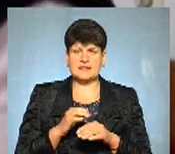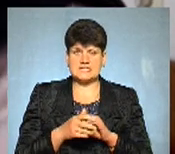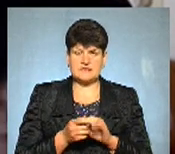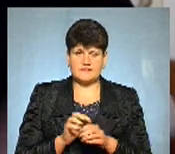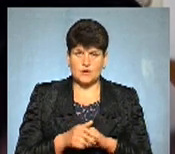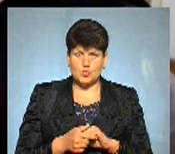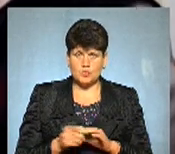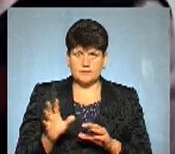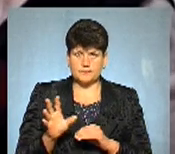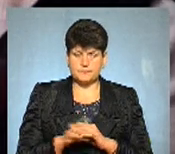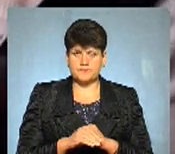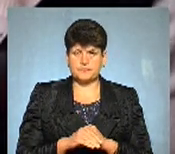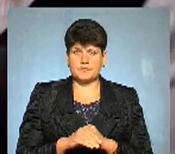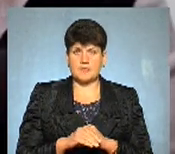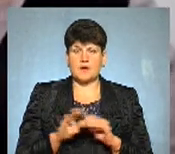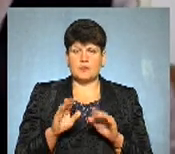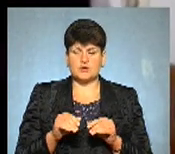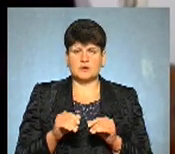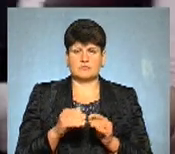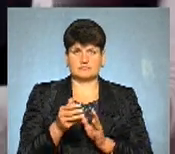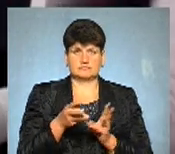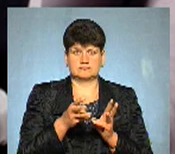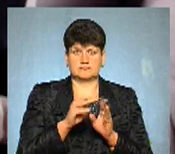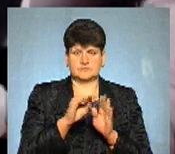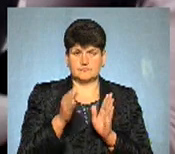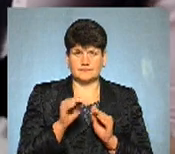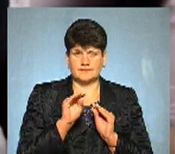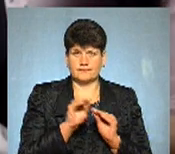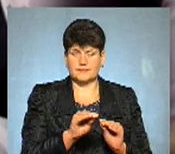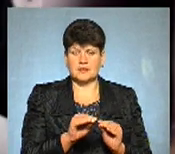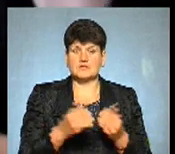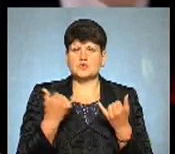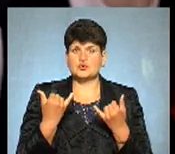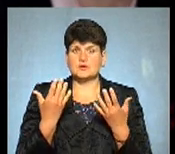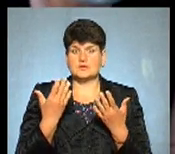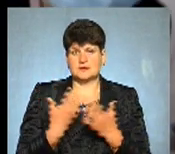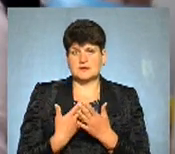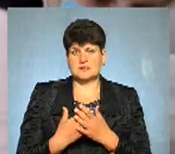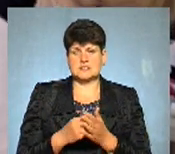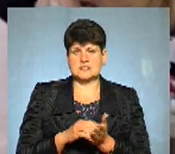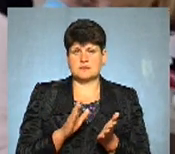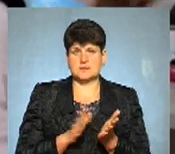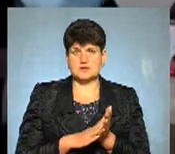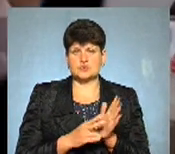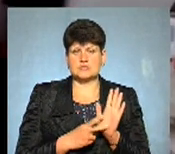інструмент. Потім ще його в жарочий шкаф ставимо. На сьогодні записано десь